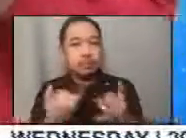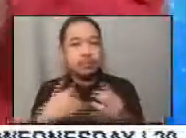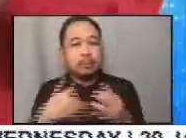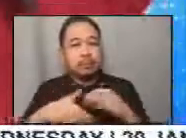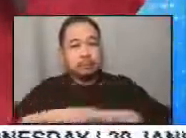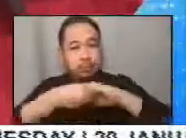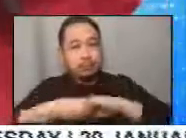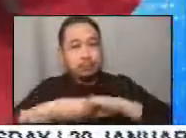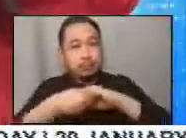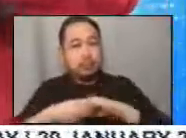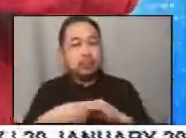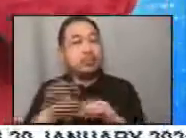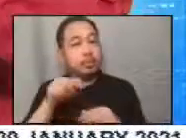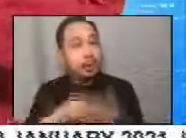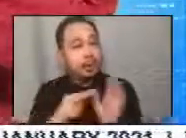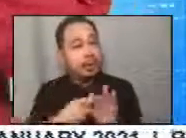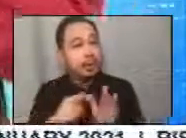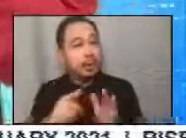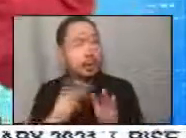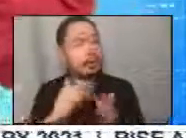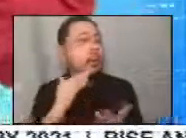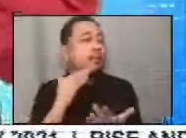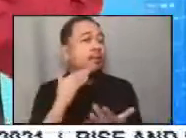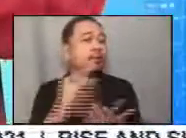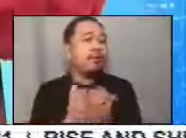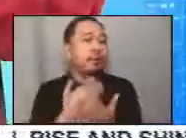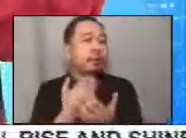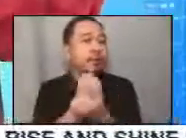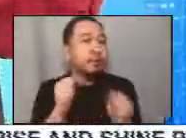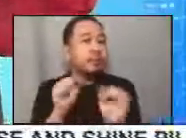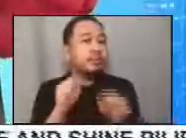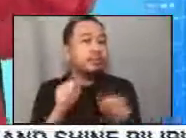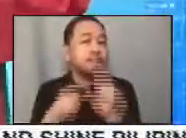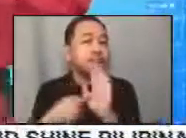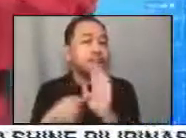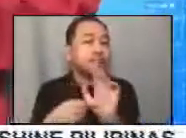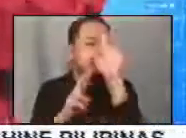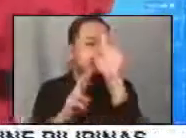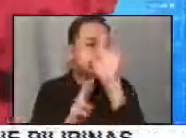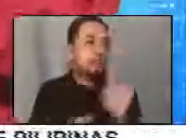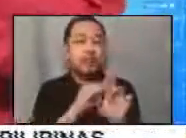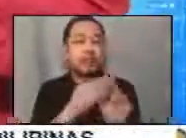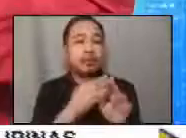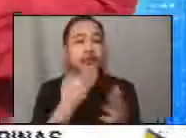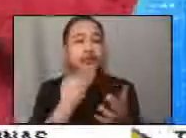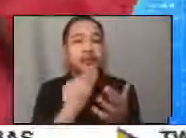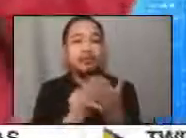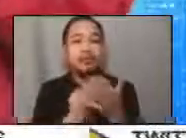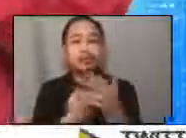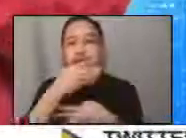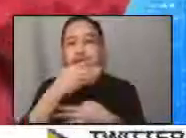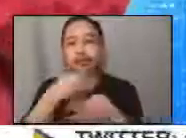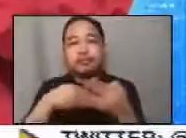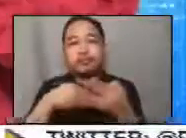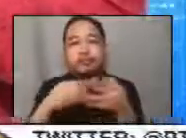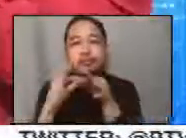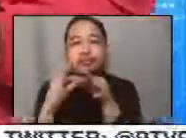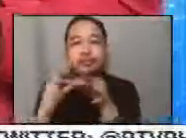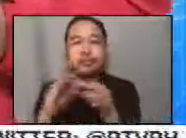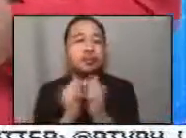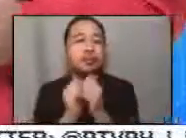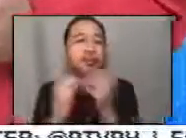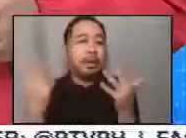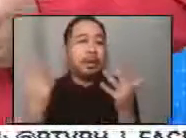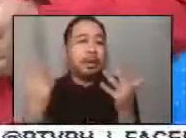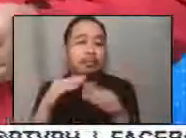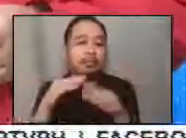Rise and Shine Pilipinas, tatlong weather systems pa rin ang nakakaapekto sa bansa. Umiiral na northeast monsoon o amihan, tail end of a cold front at ang